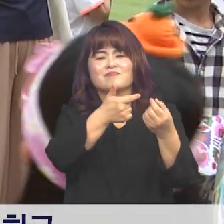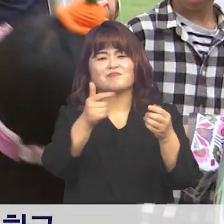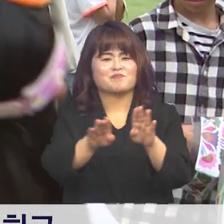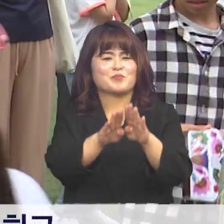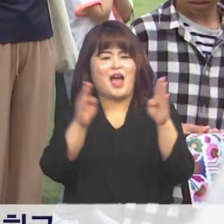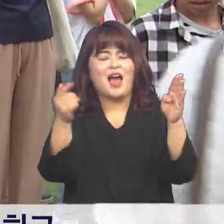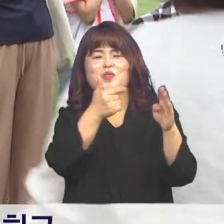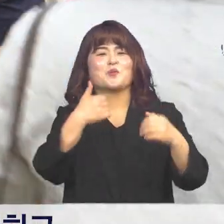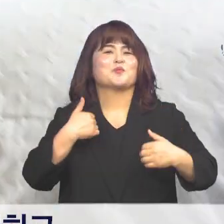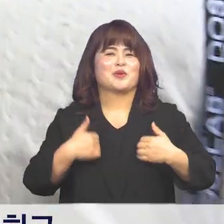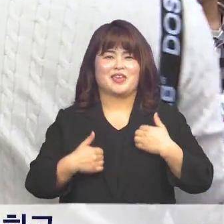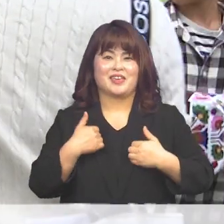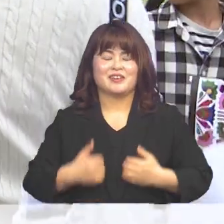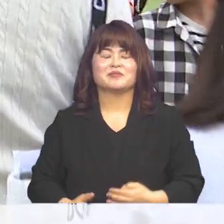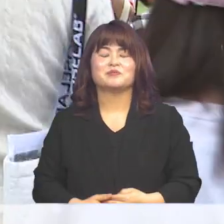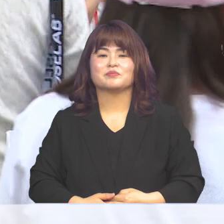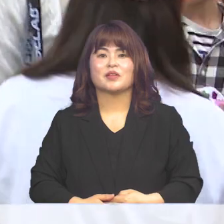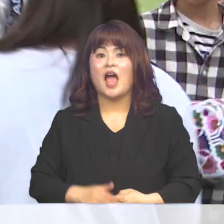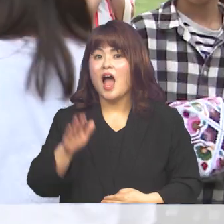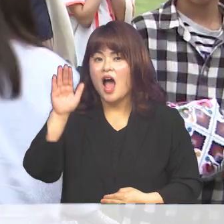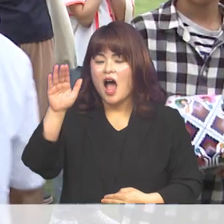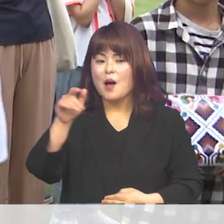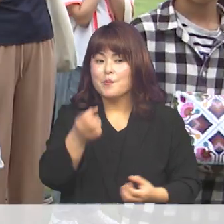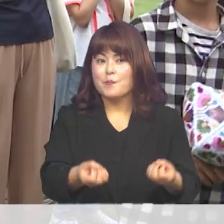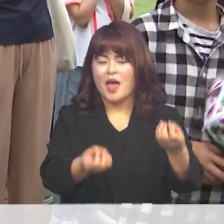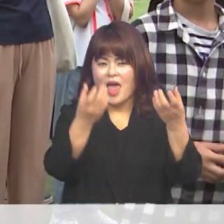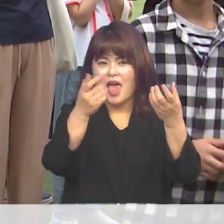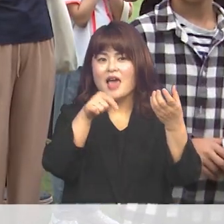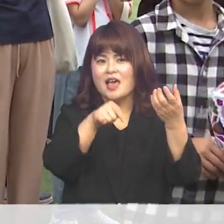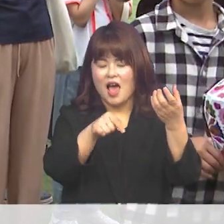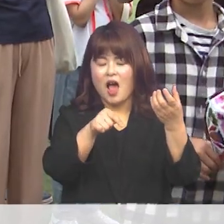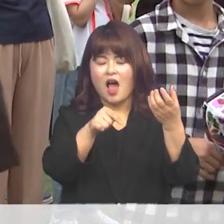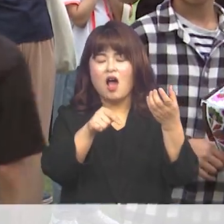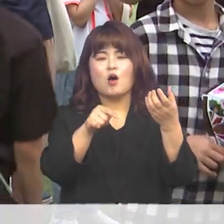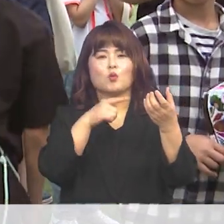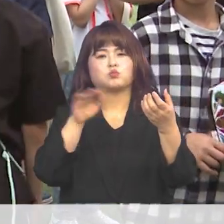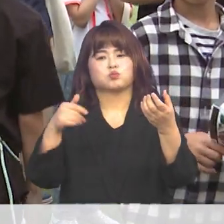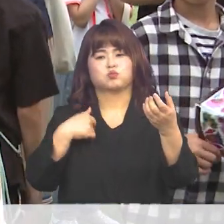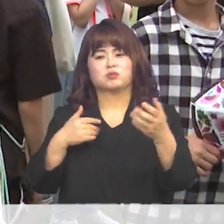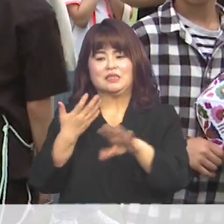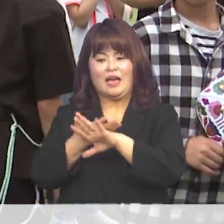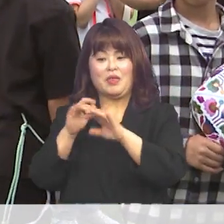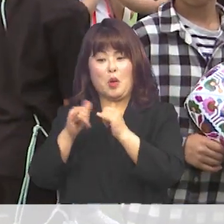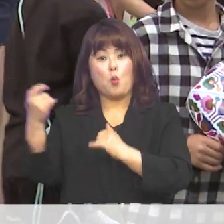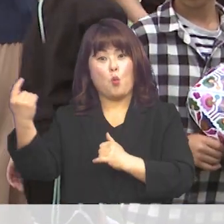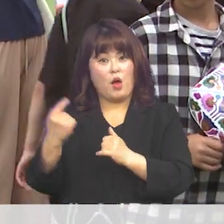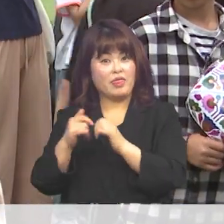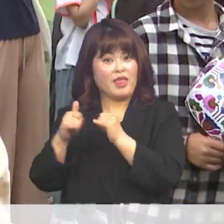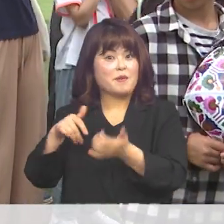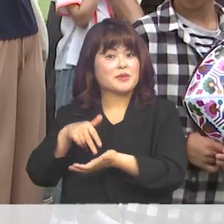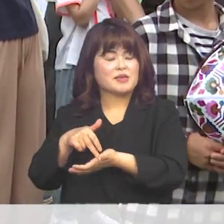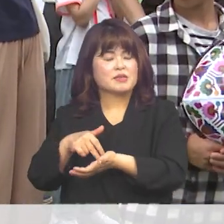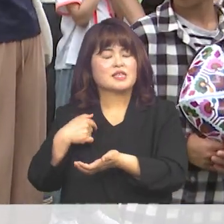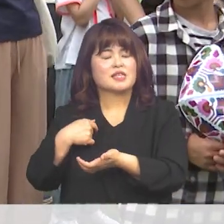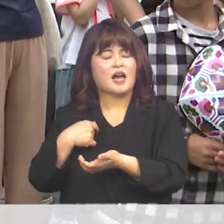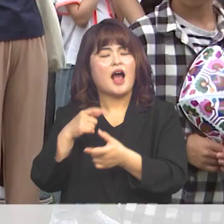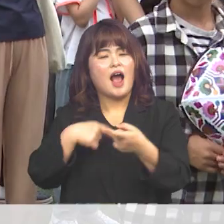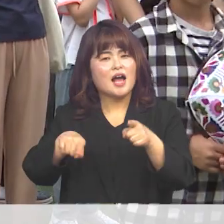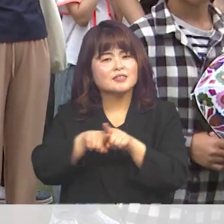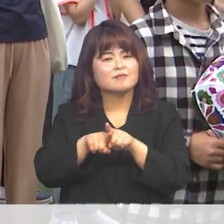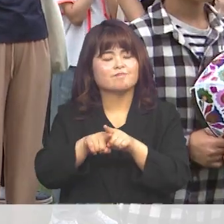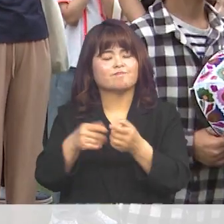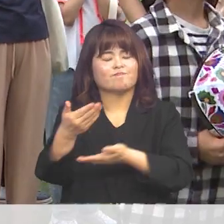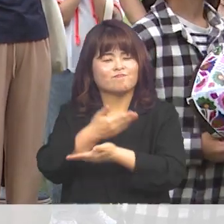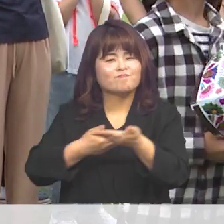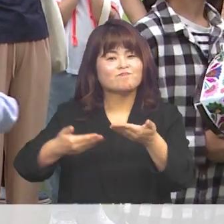너무 감사하고 되게 기쁩니다. 앞으로 계속 이런 행사 있으면 저희 이민자 같은 분들도